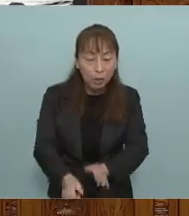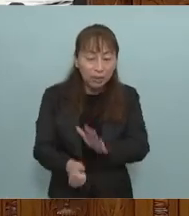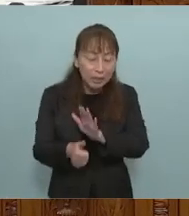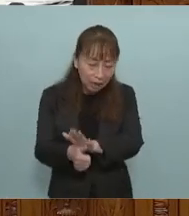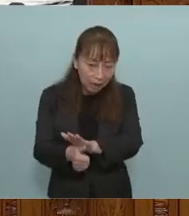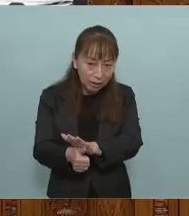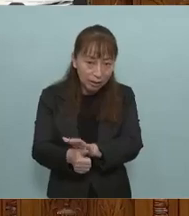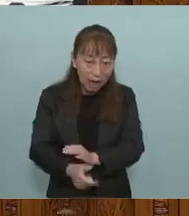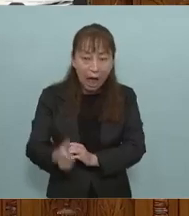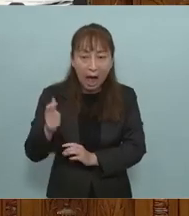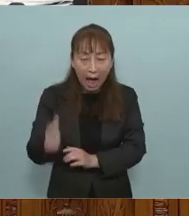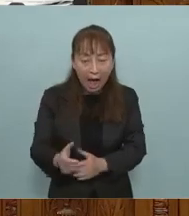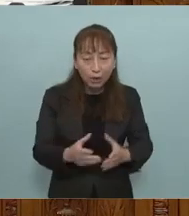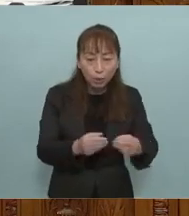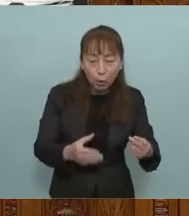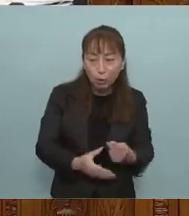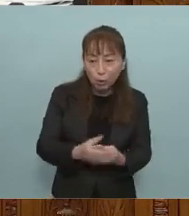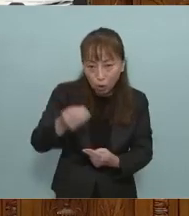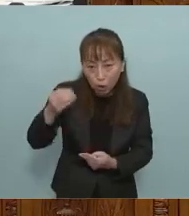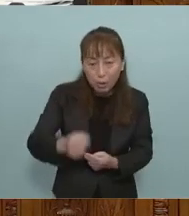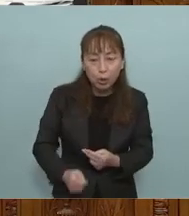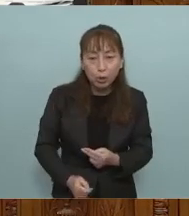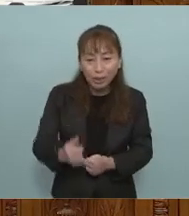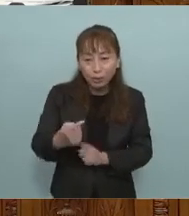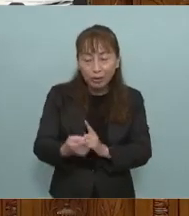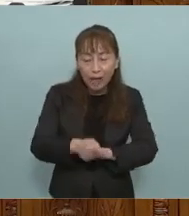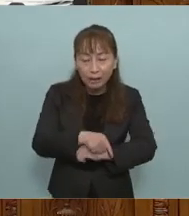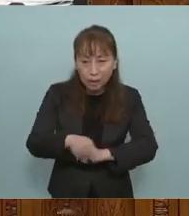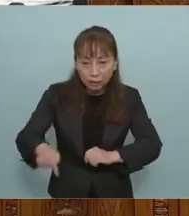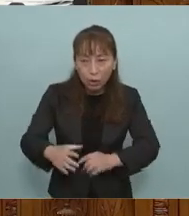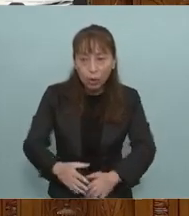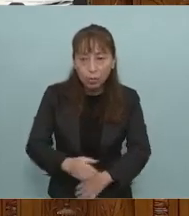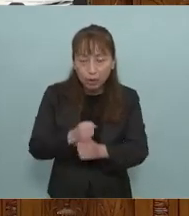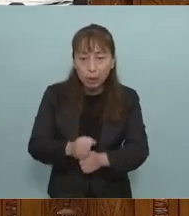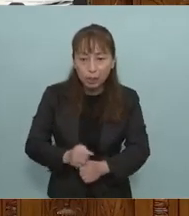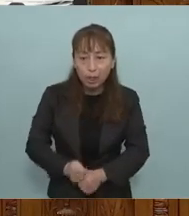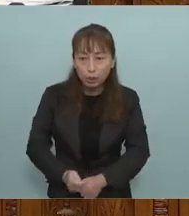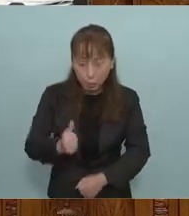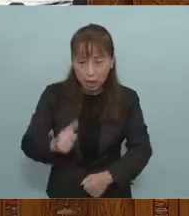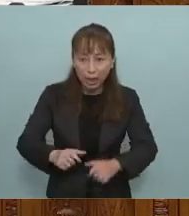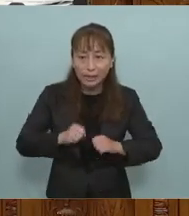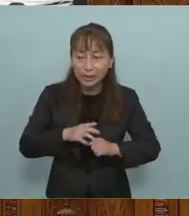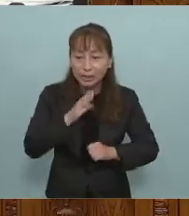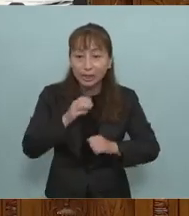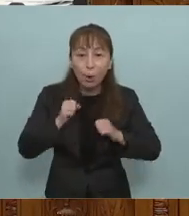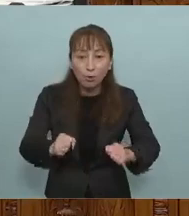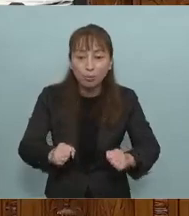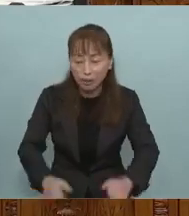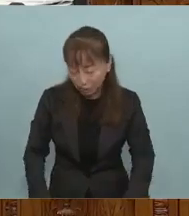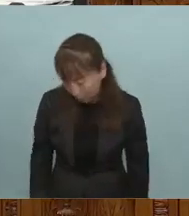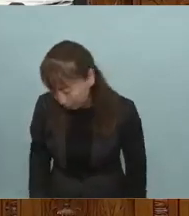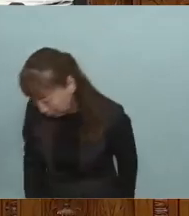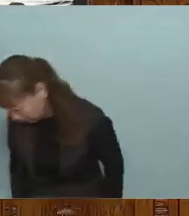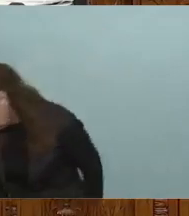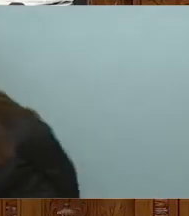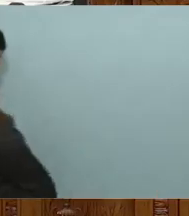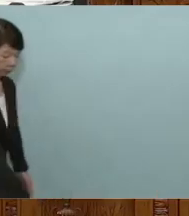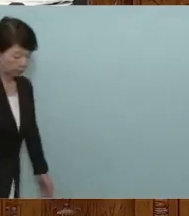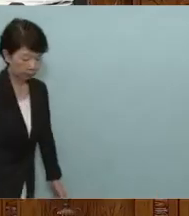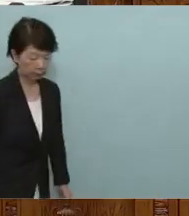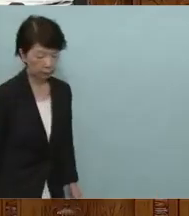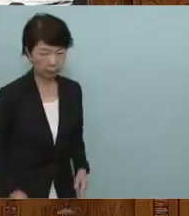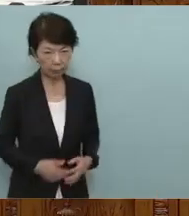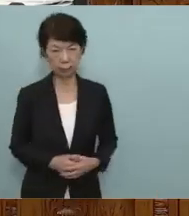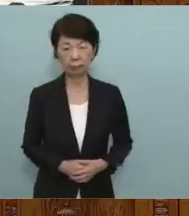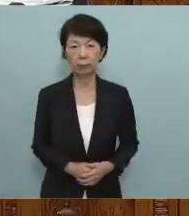ト両面の緊急対策を取りまとめ、速やかに実行してまいります。フリーランスが安